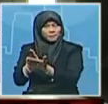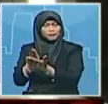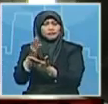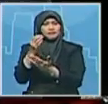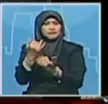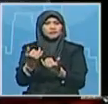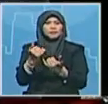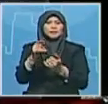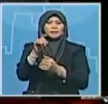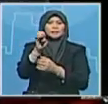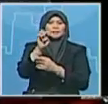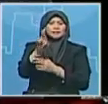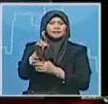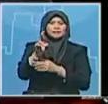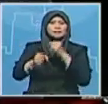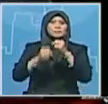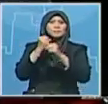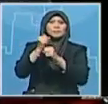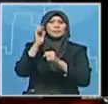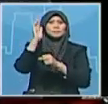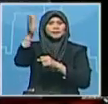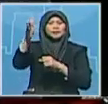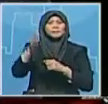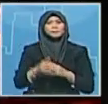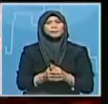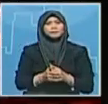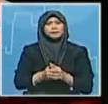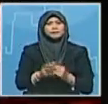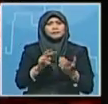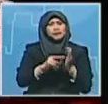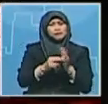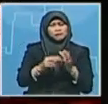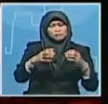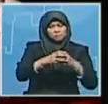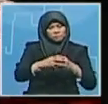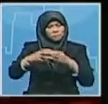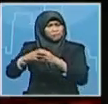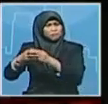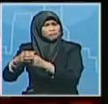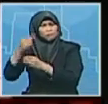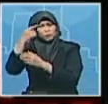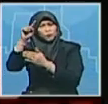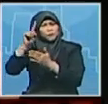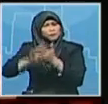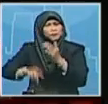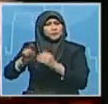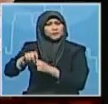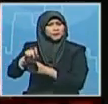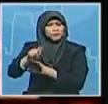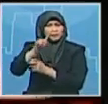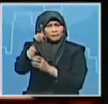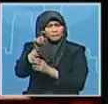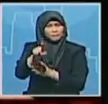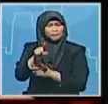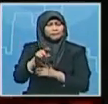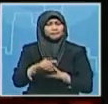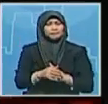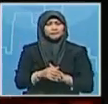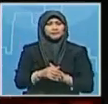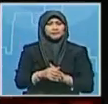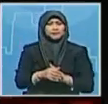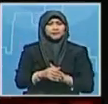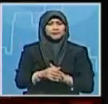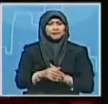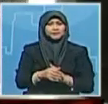akan ditenderkan pada tahun depan. Packages-packages yang berbeza ini bertujuan untuk memenuhi keperluan apa? Satu, kalau